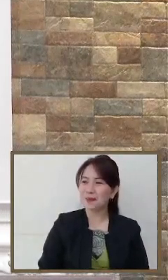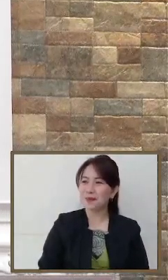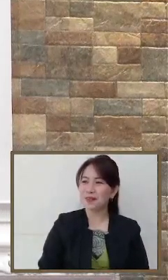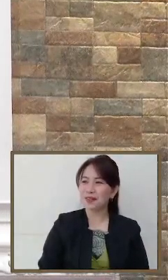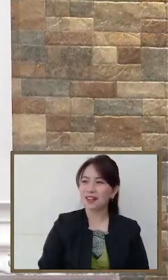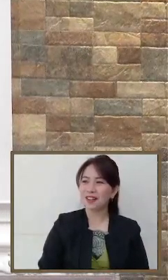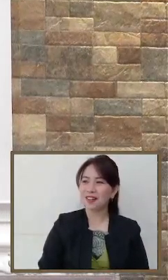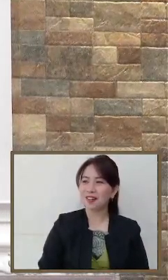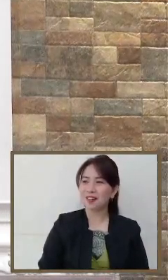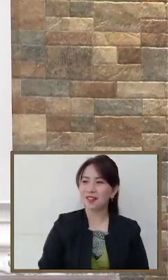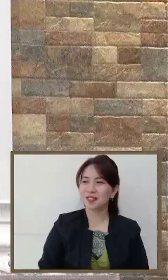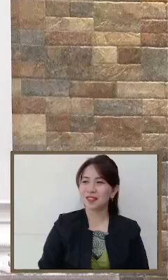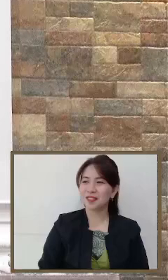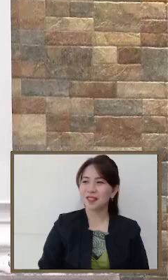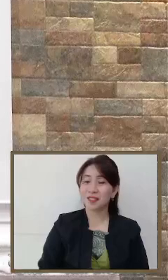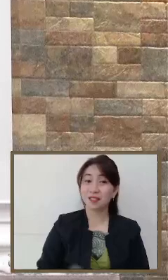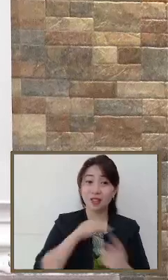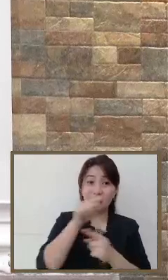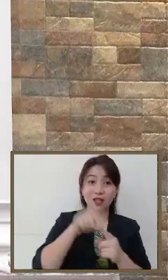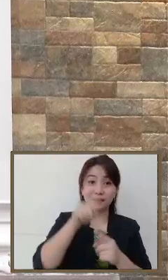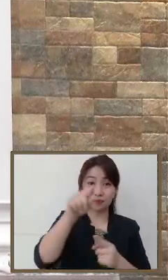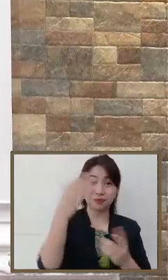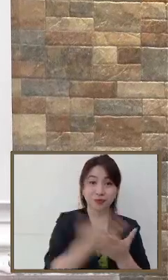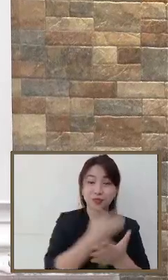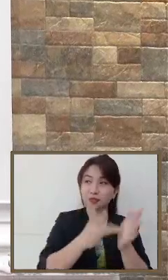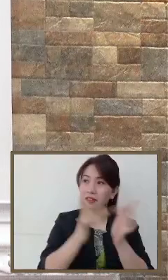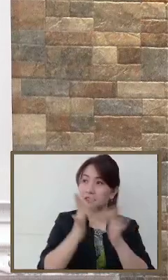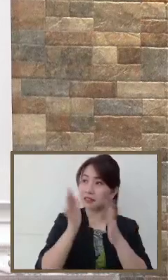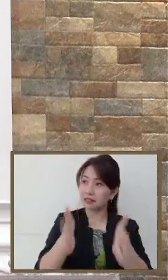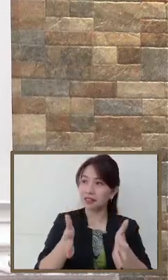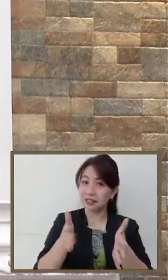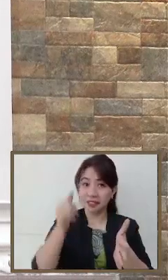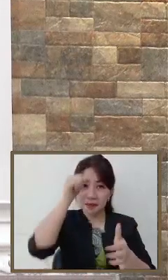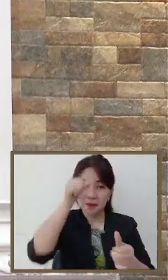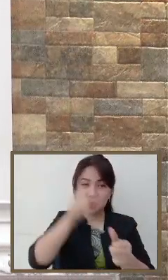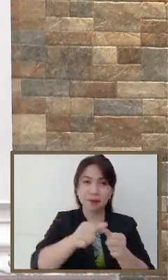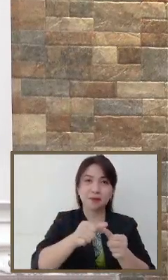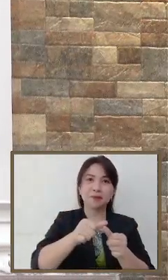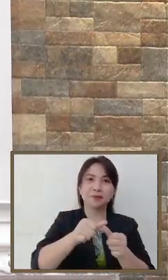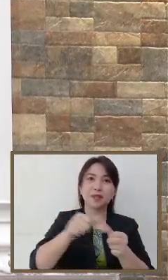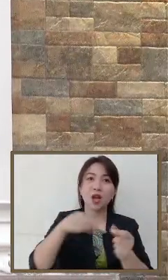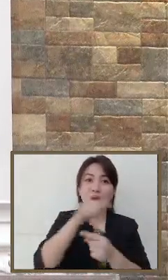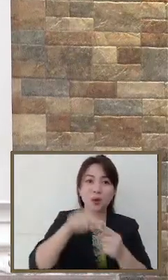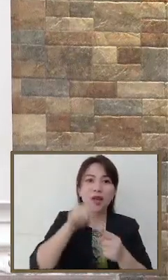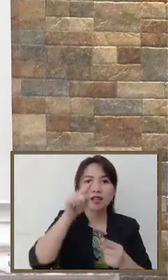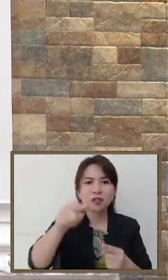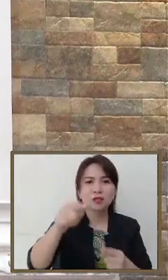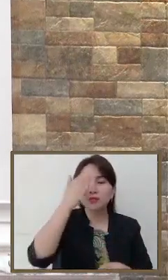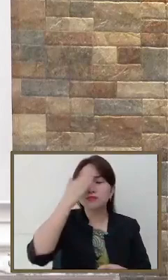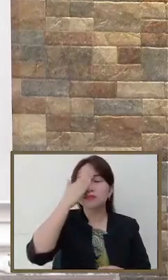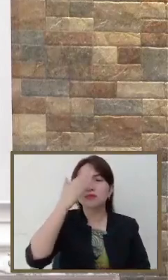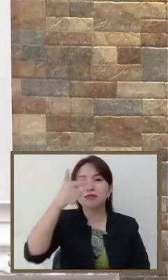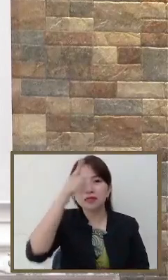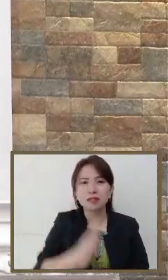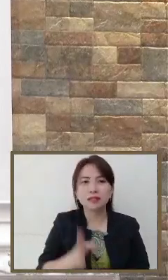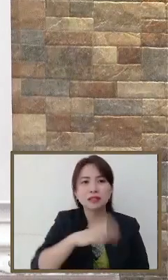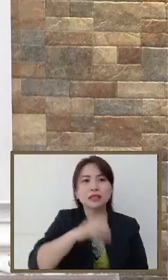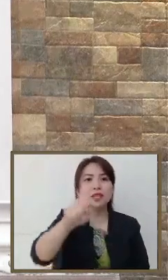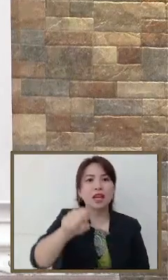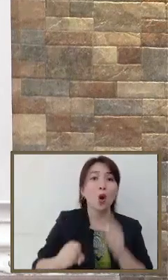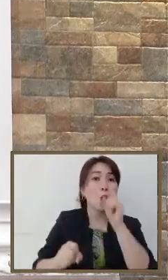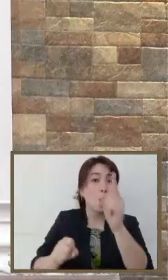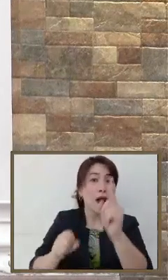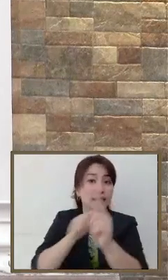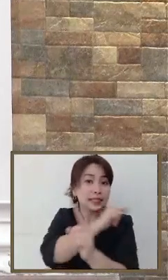Diablo yung bago-bago kang Kristiyano yung nakakilala ka si Diyos at nakita mo isang nature pa lang ng